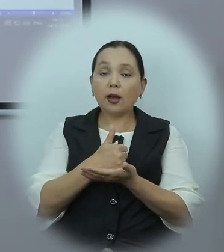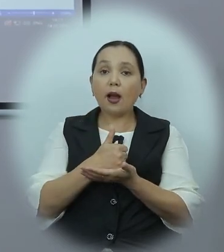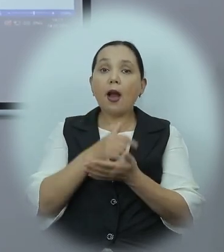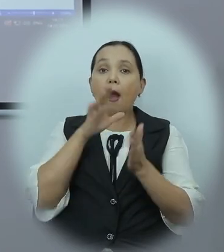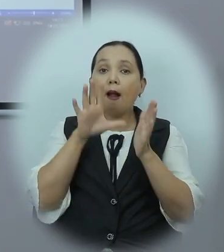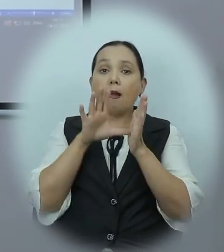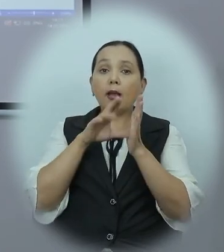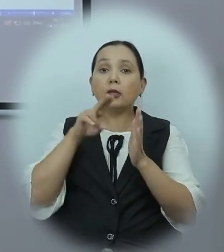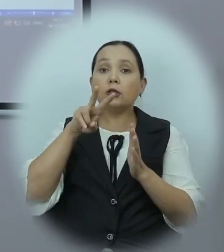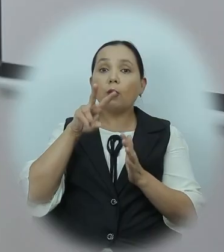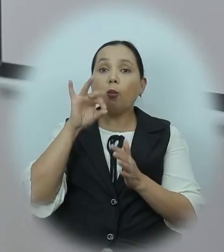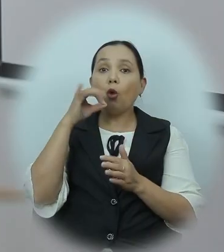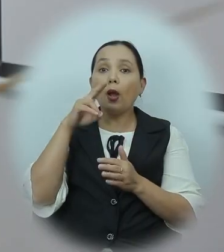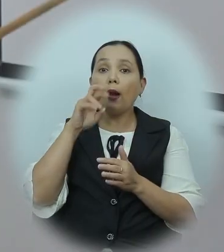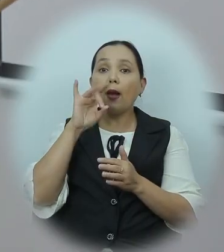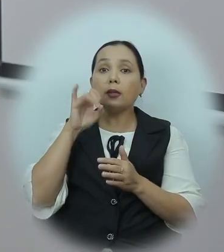elektr ploykalarda